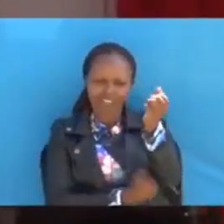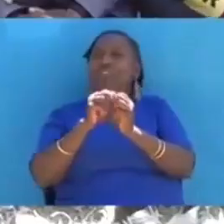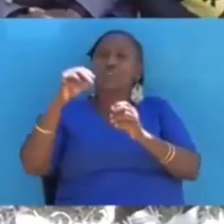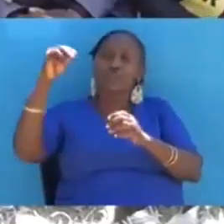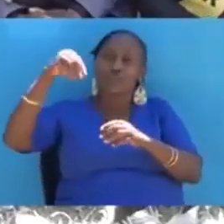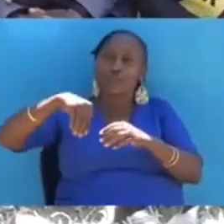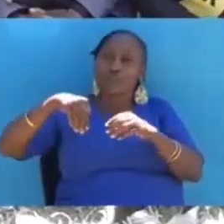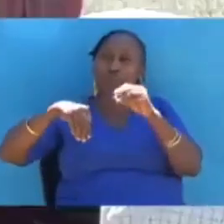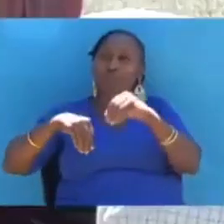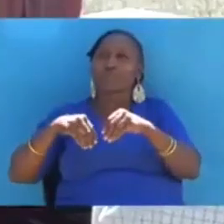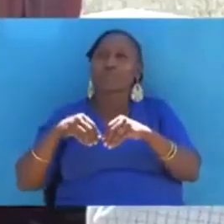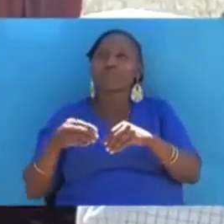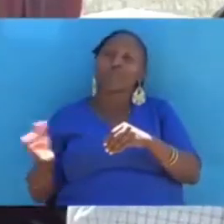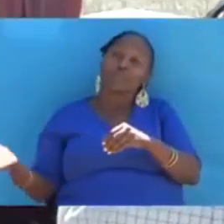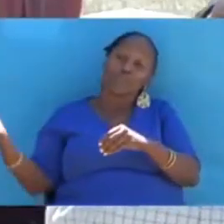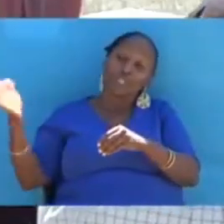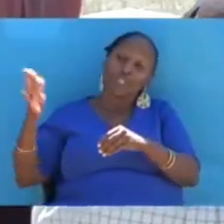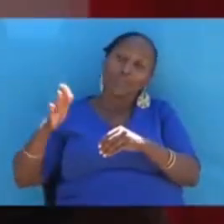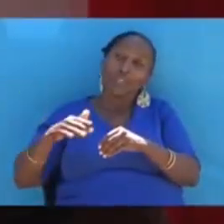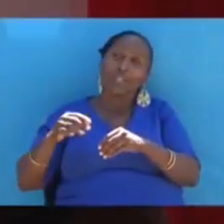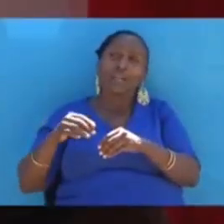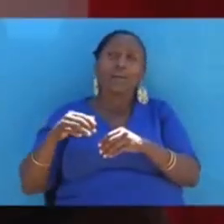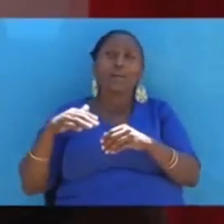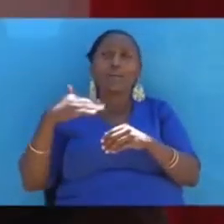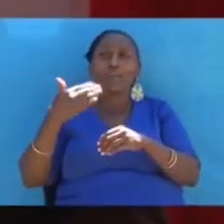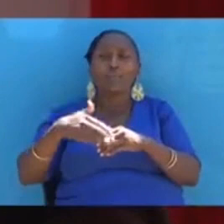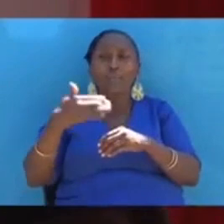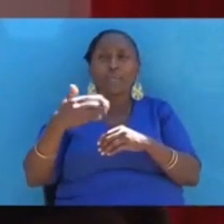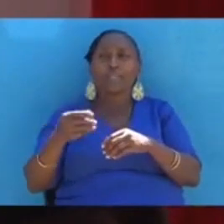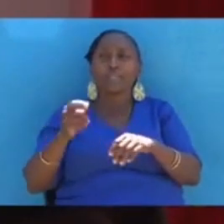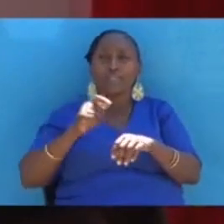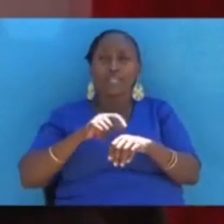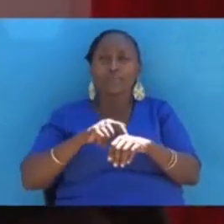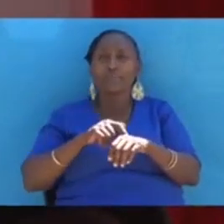discussion. Hapa mara kadhaa na wewe na